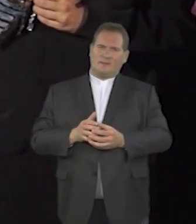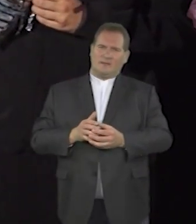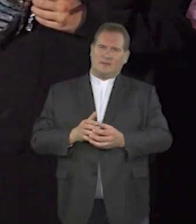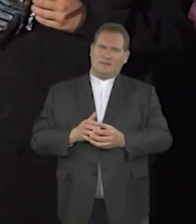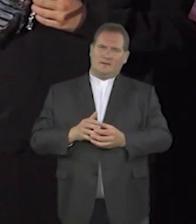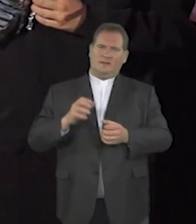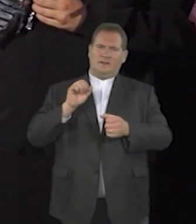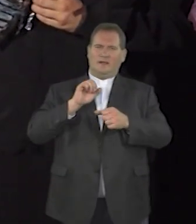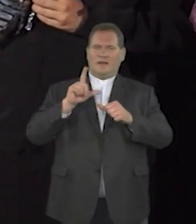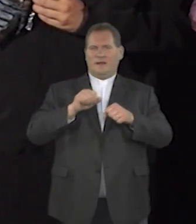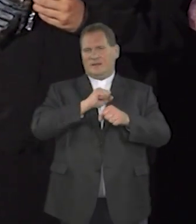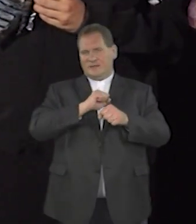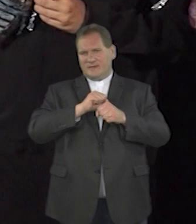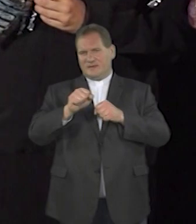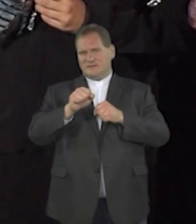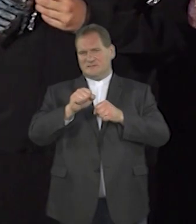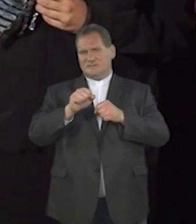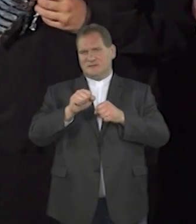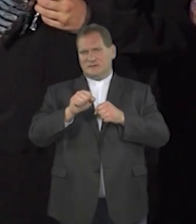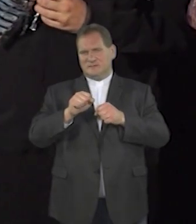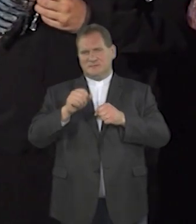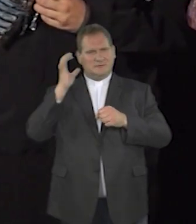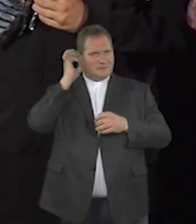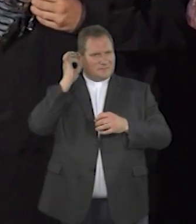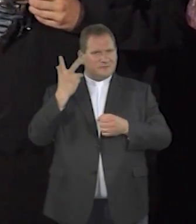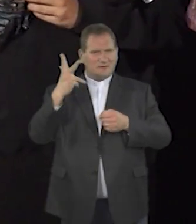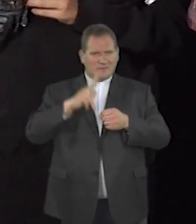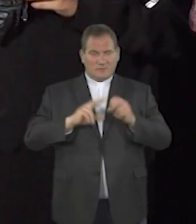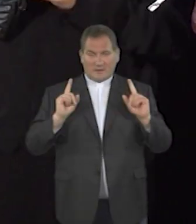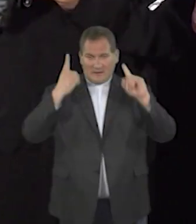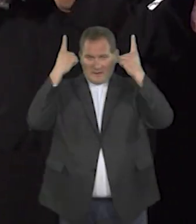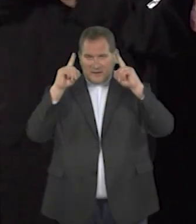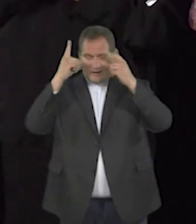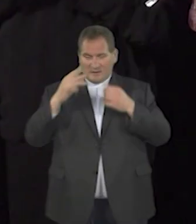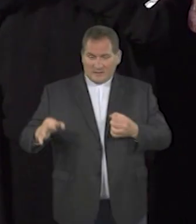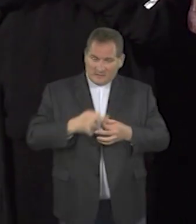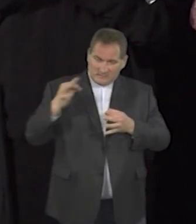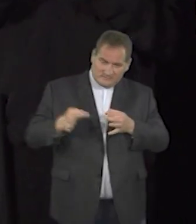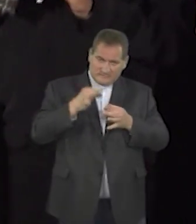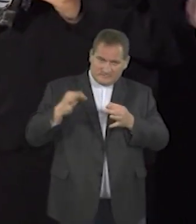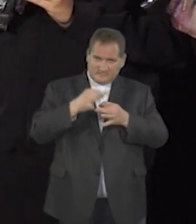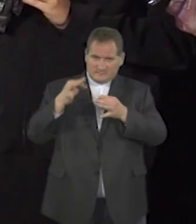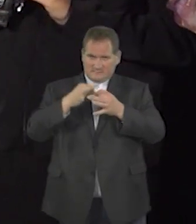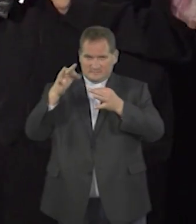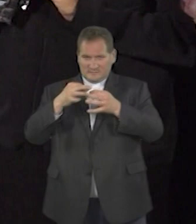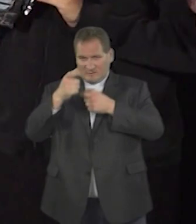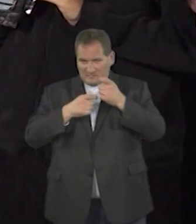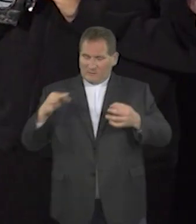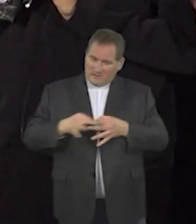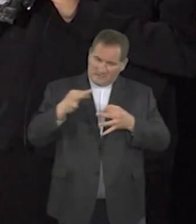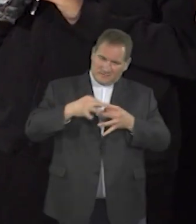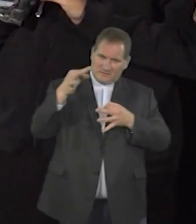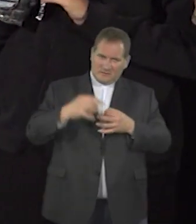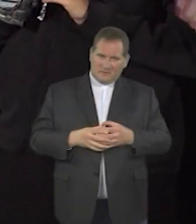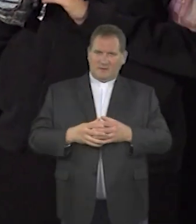Ale są z nami panie, dziewczyny, które fizycznie te lalki szyły, które te lalki tworzyły, bo proszę Państwa, myślę, że powoli za chwilę się